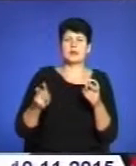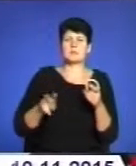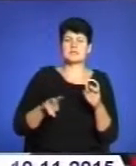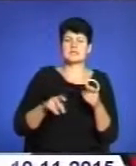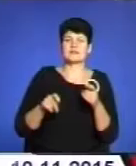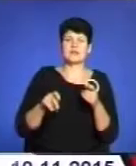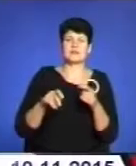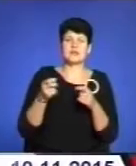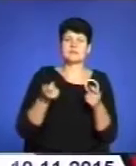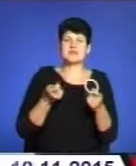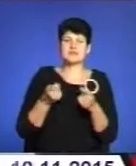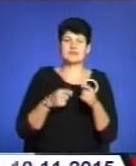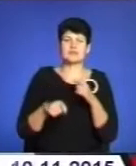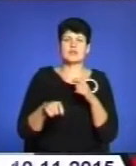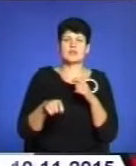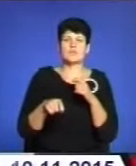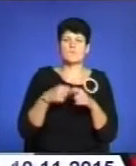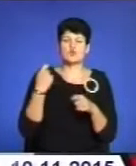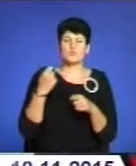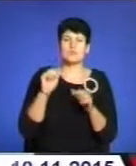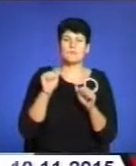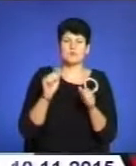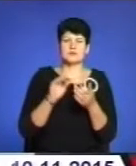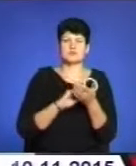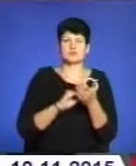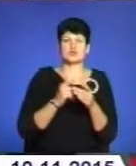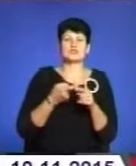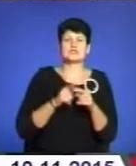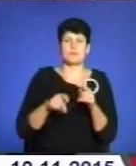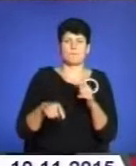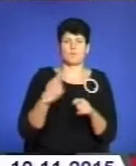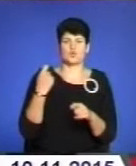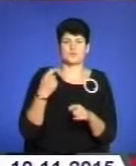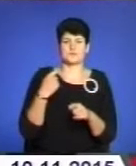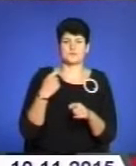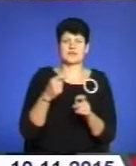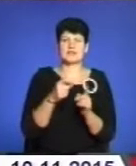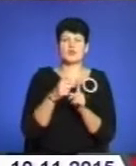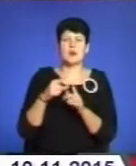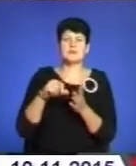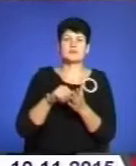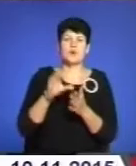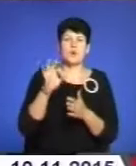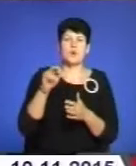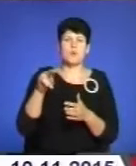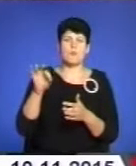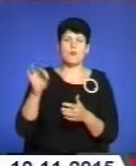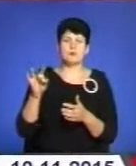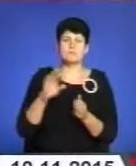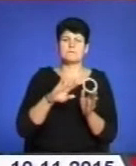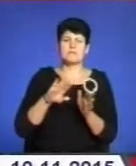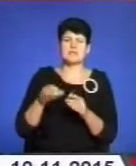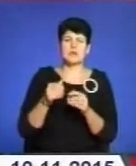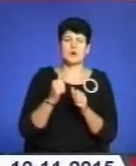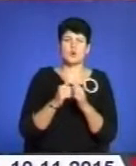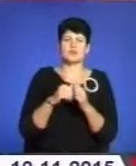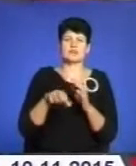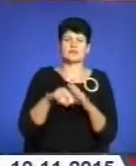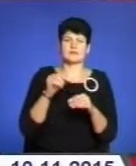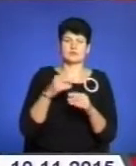в Кримінальному кодексі, які можна кваліфікувати це як порушення. За словами представників «Опори», після кожних виборів, як